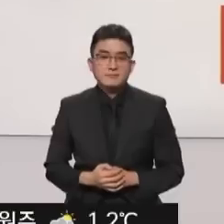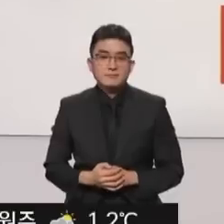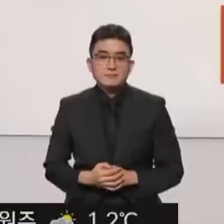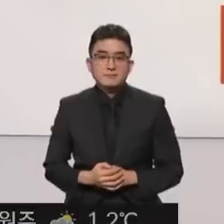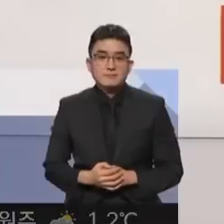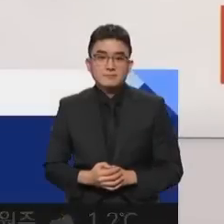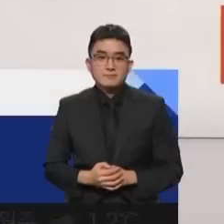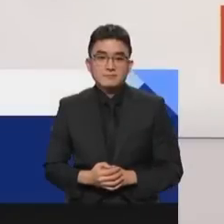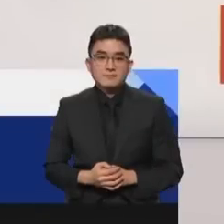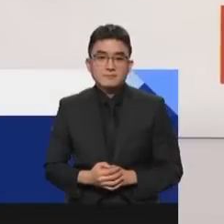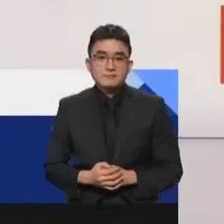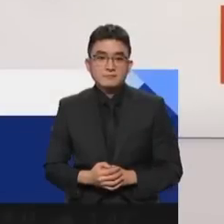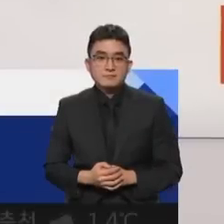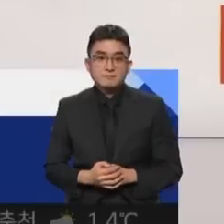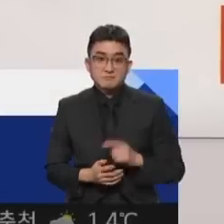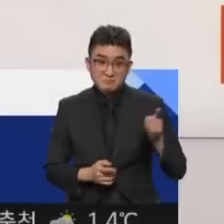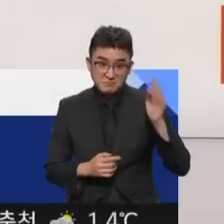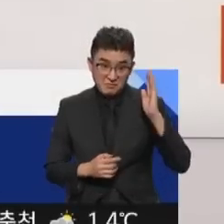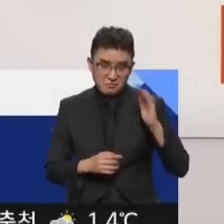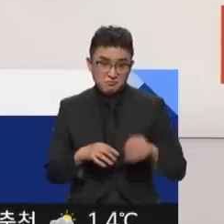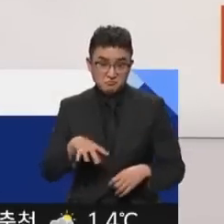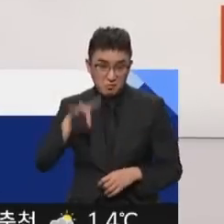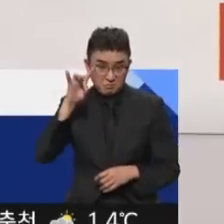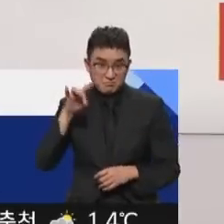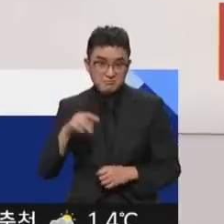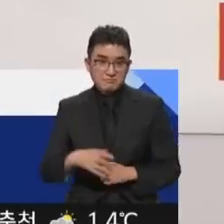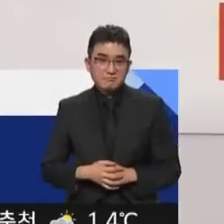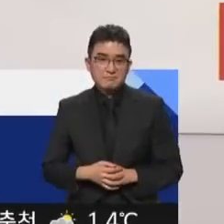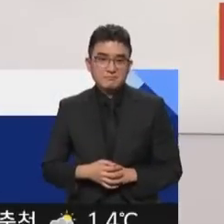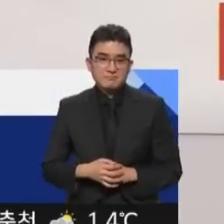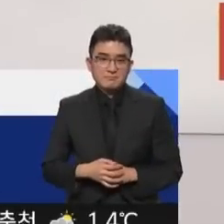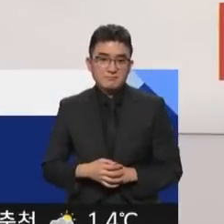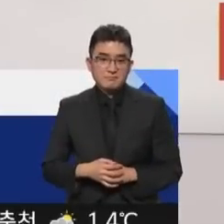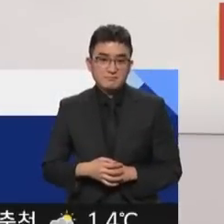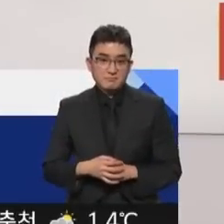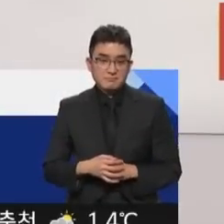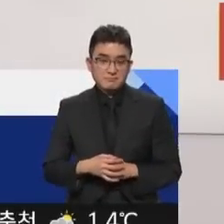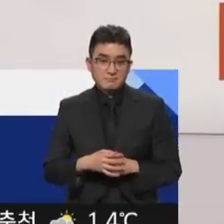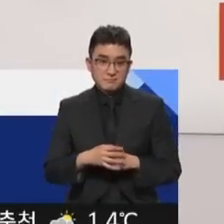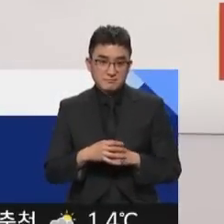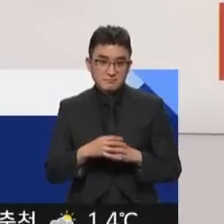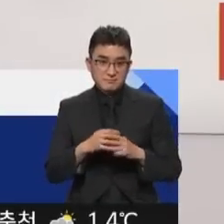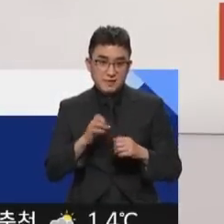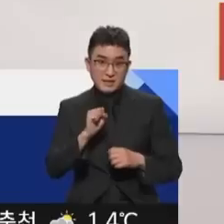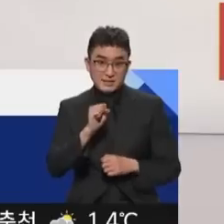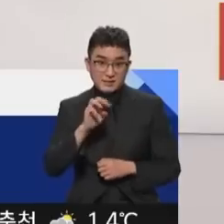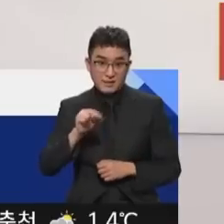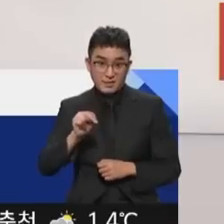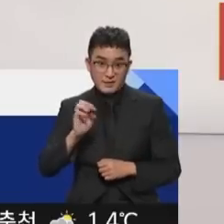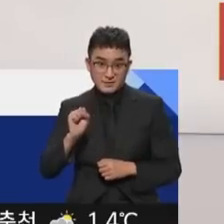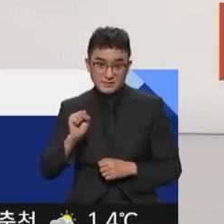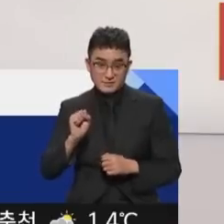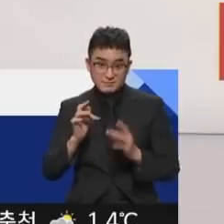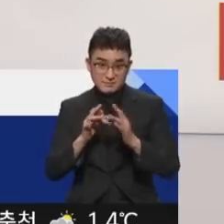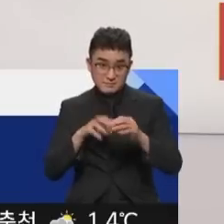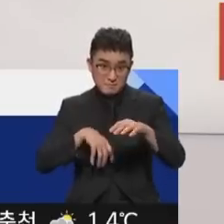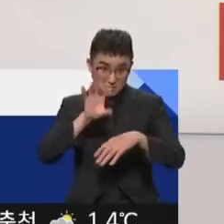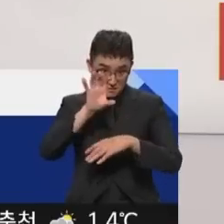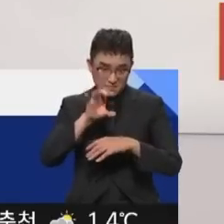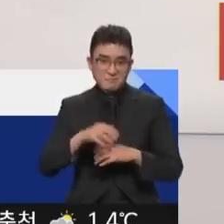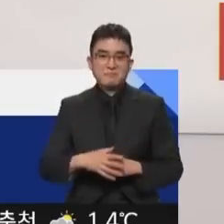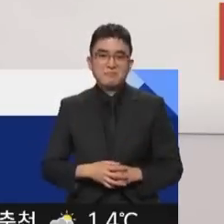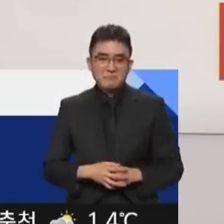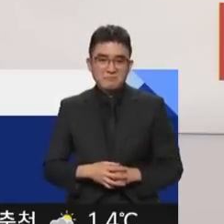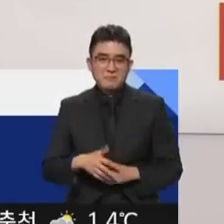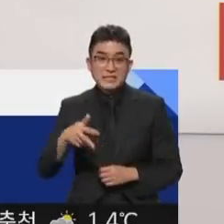방금 처음 들었습니다만 SNS에 그걸 올렸다고요? 장제원 같은 분들이 가지고 있던 그런 정치적 역량이 좀